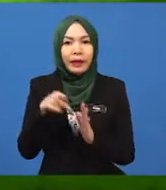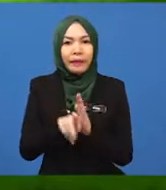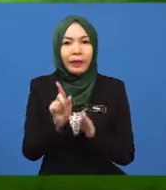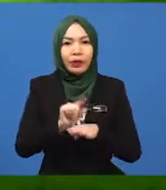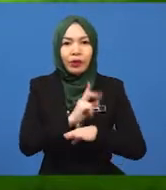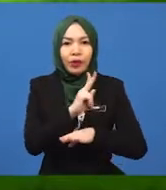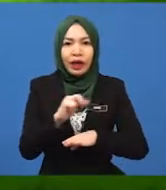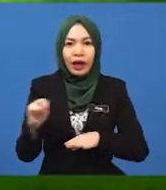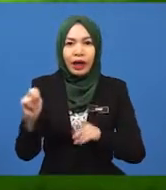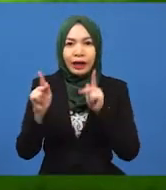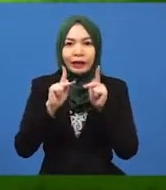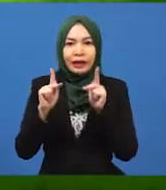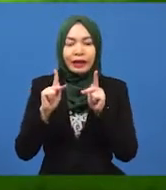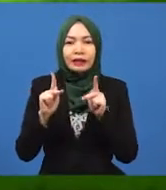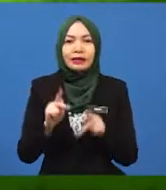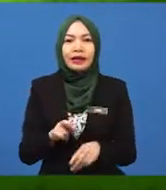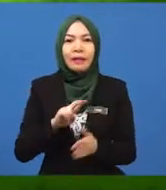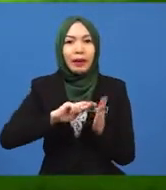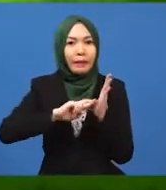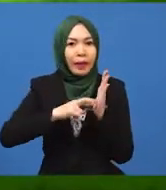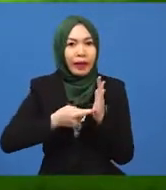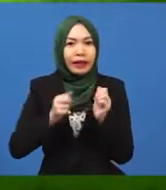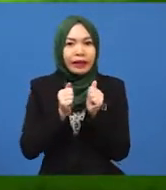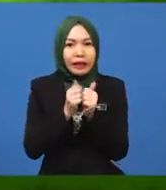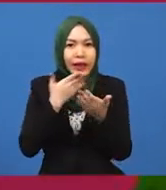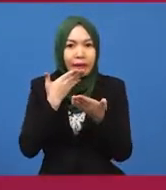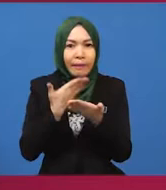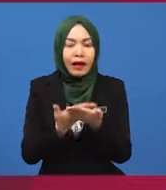kata pemberi ialah dengan baik.